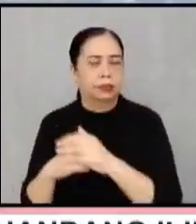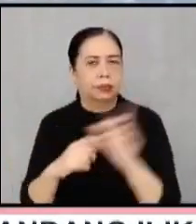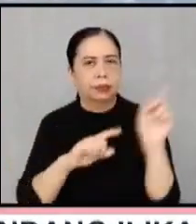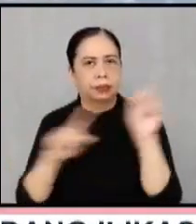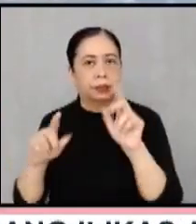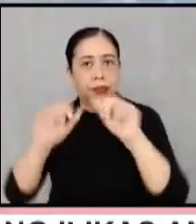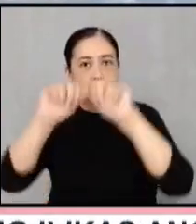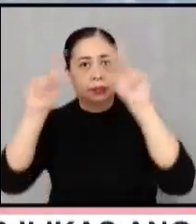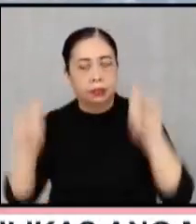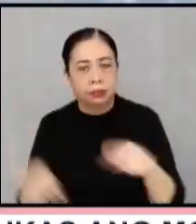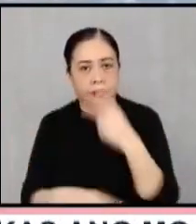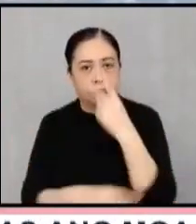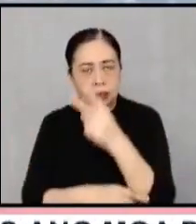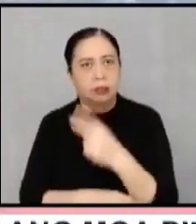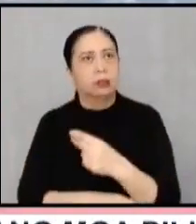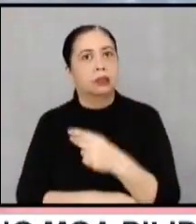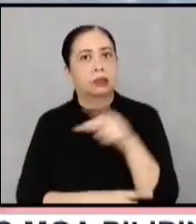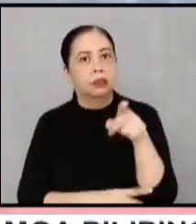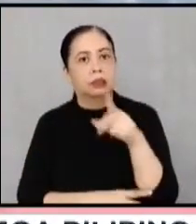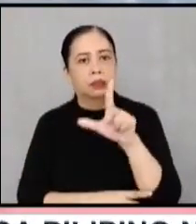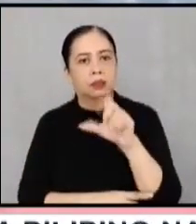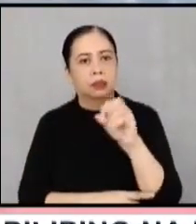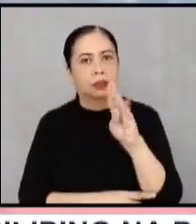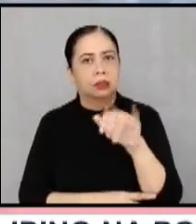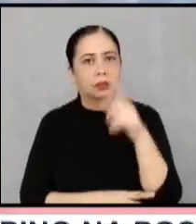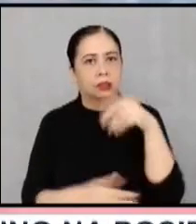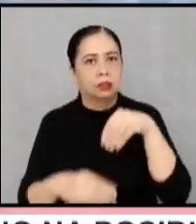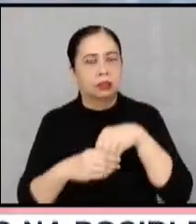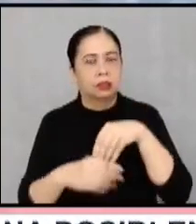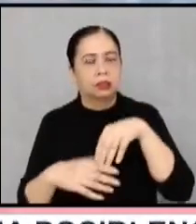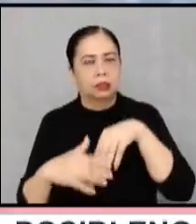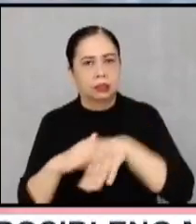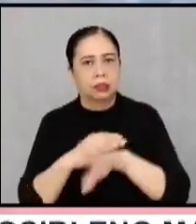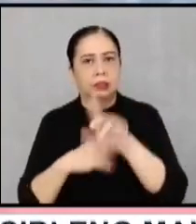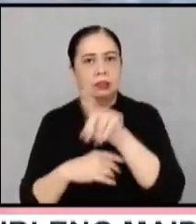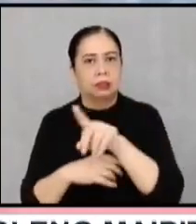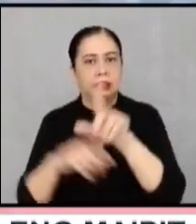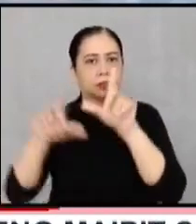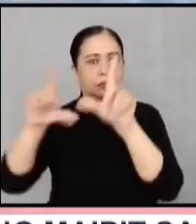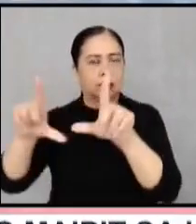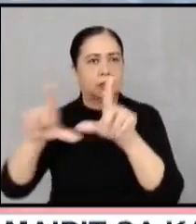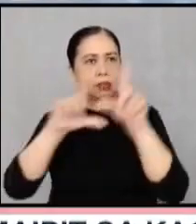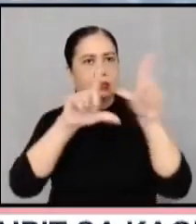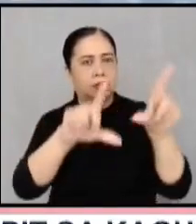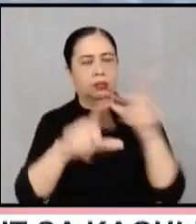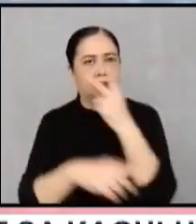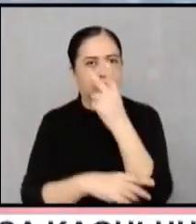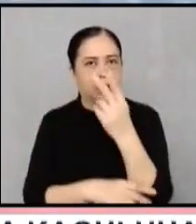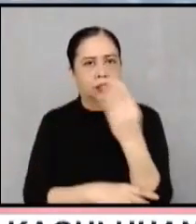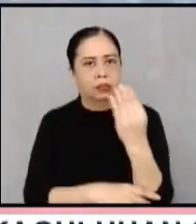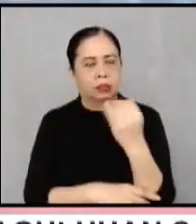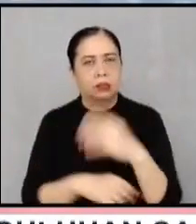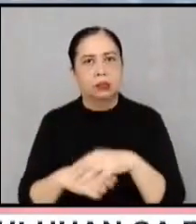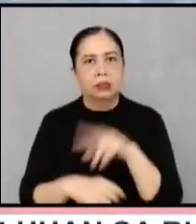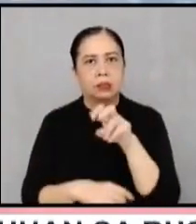nung bugaw, nandun siya sa lobby kasi naka-check-in sa loob yung suspect saka yung minor na 14.